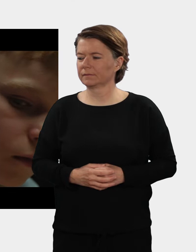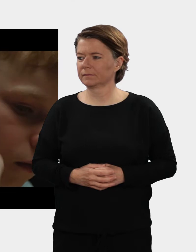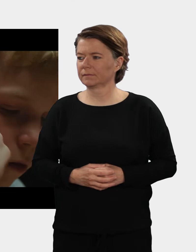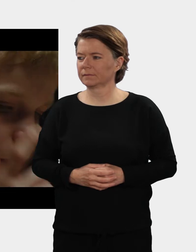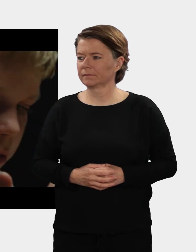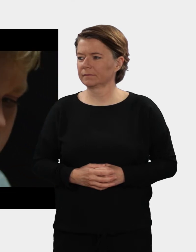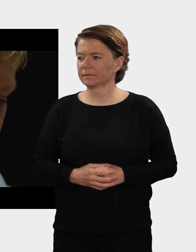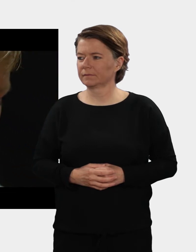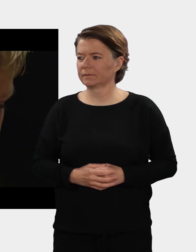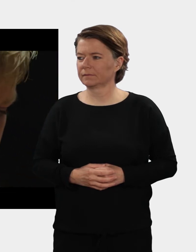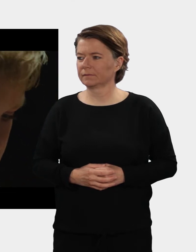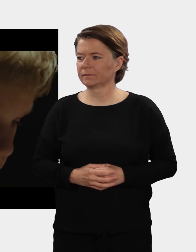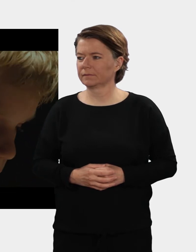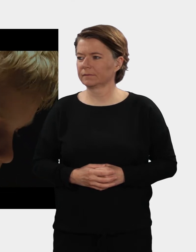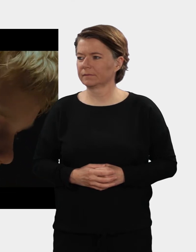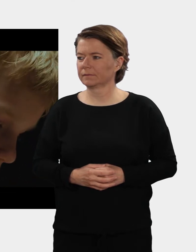Ja. Ja.